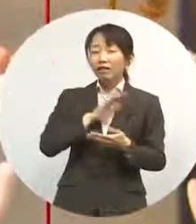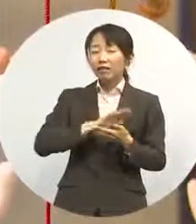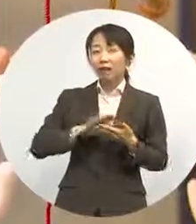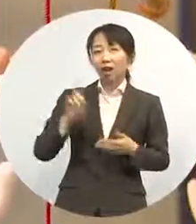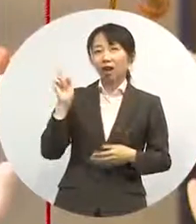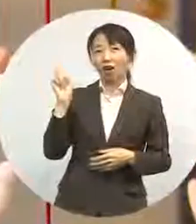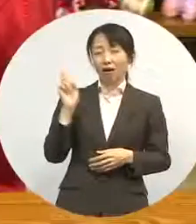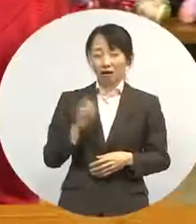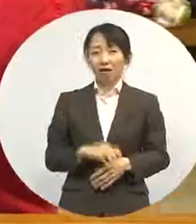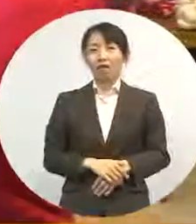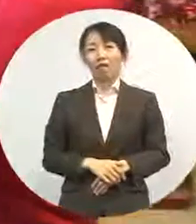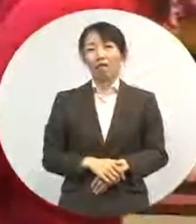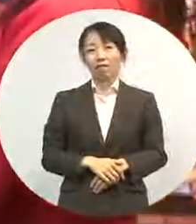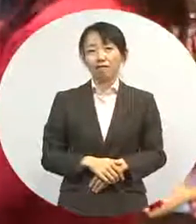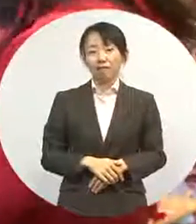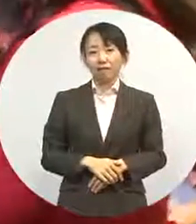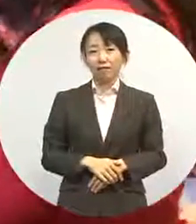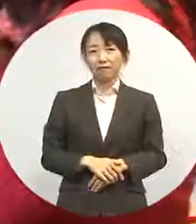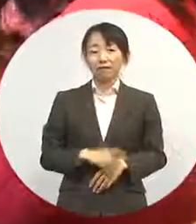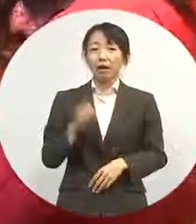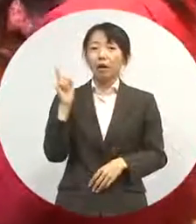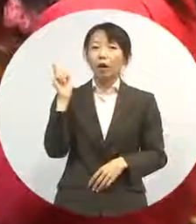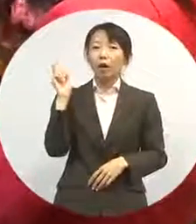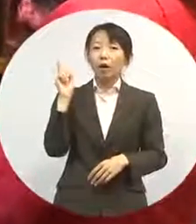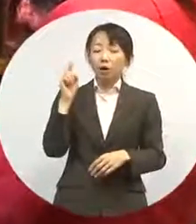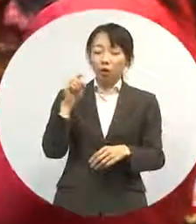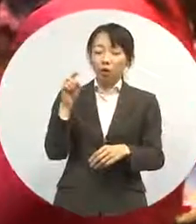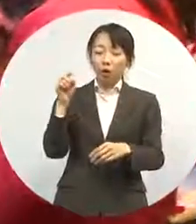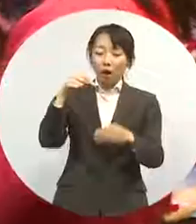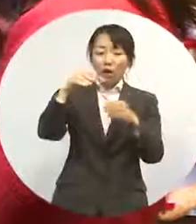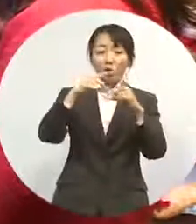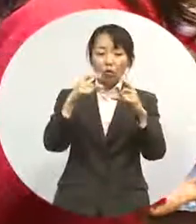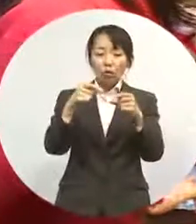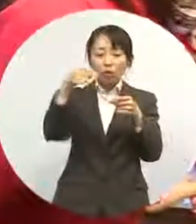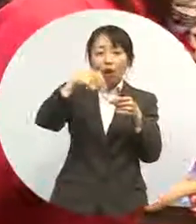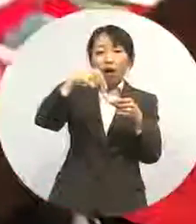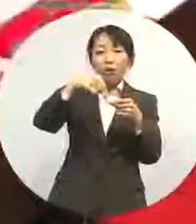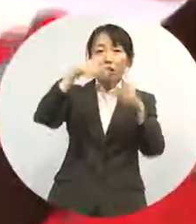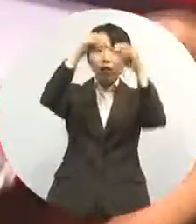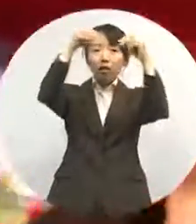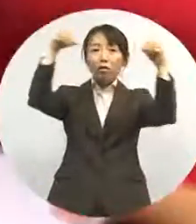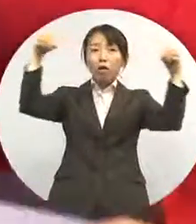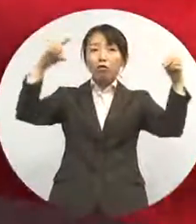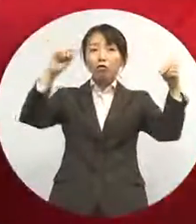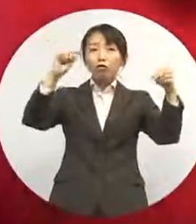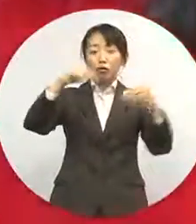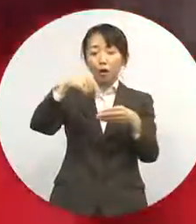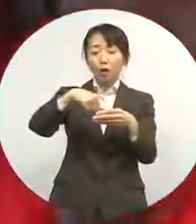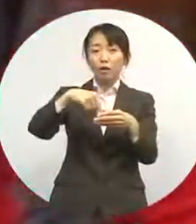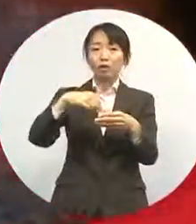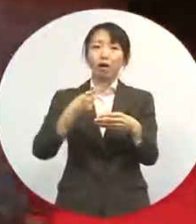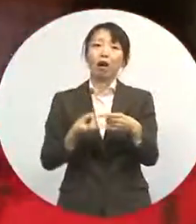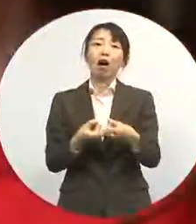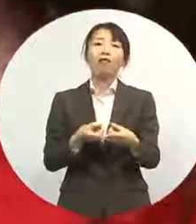。 これがね、中に入ってる、洗濯バサミです。 おお、